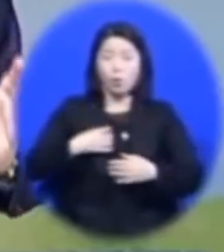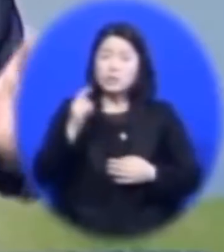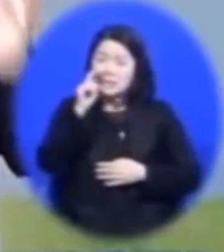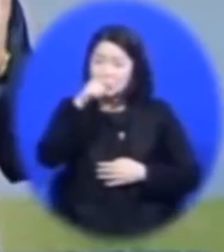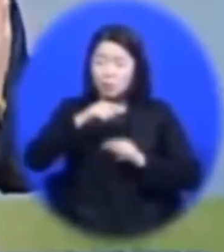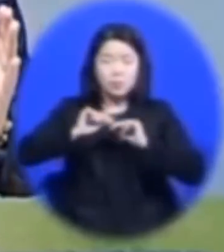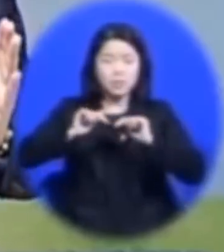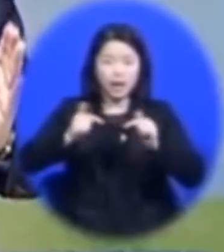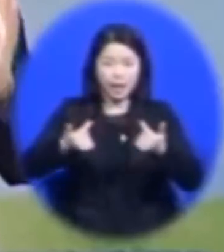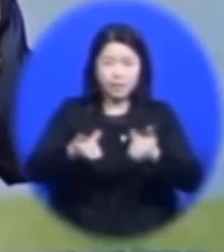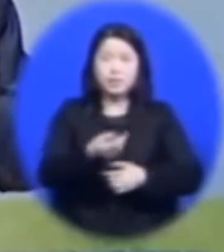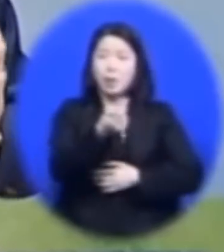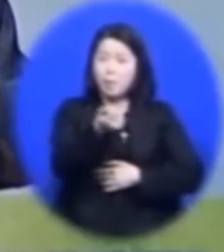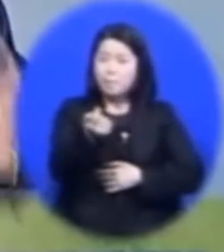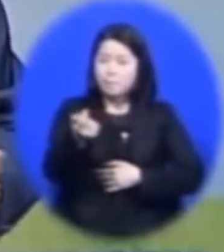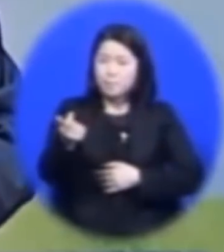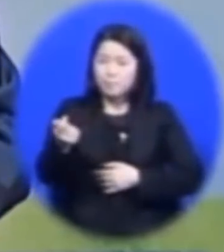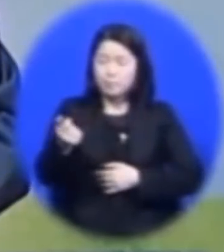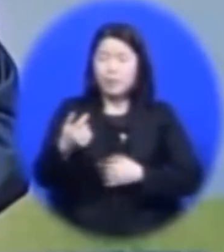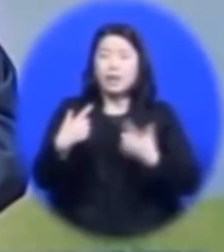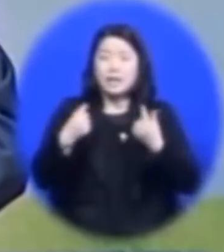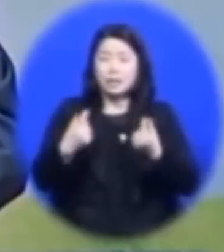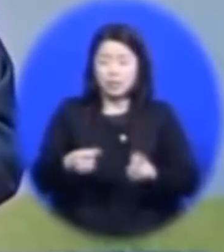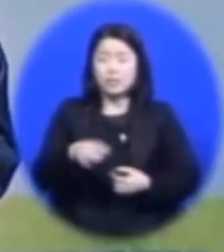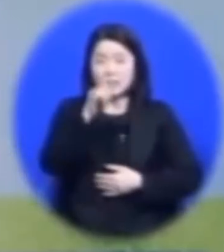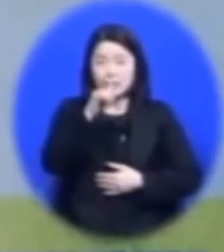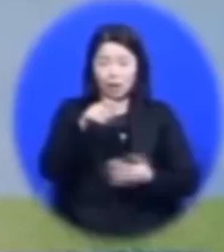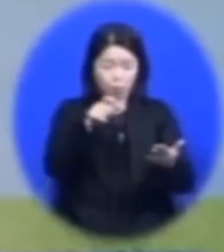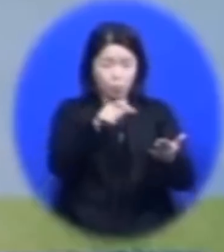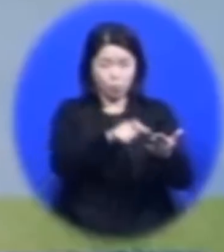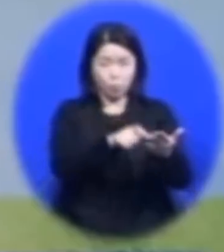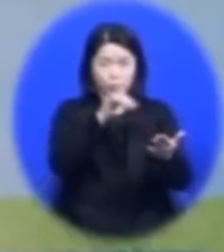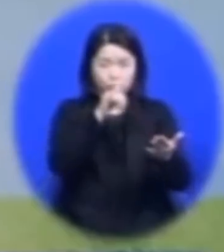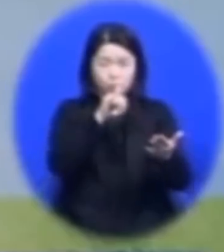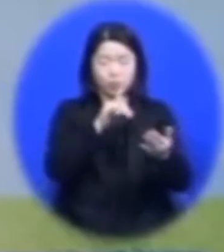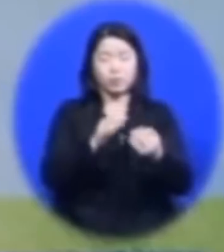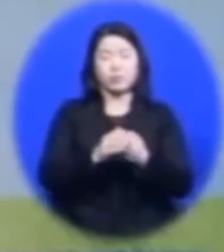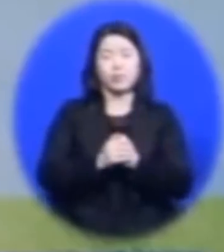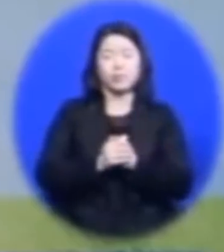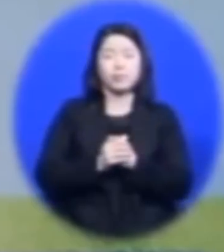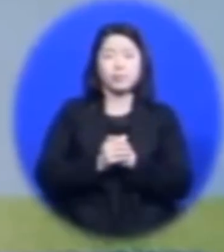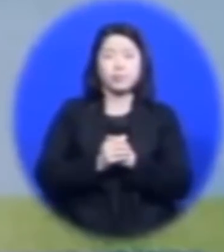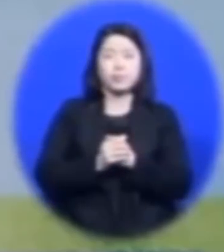않은 몇 명이 여전히 있다고 성령께서 말씀하셨습니다